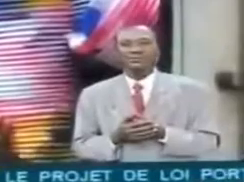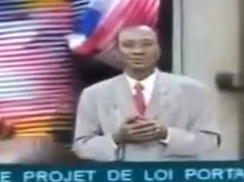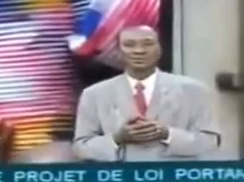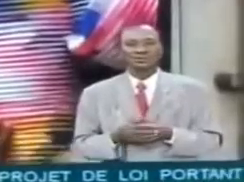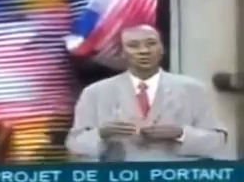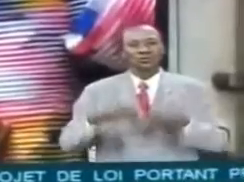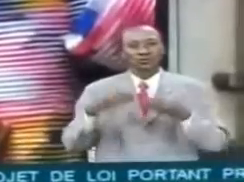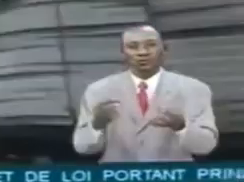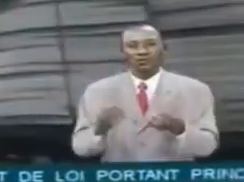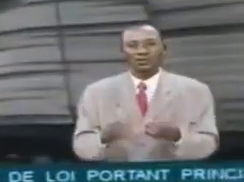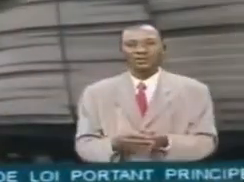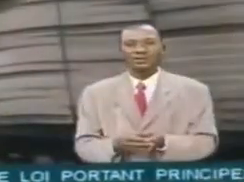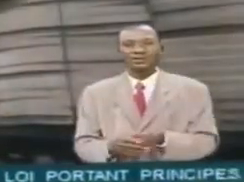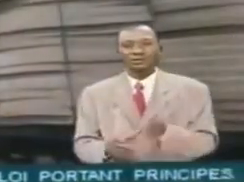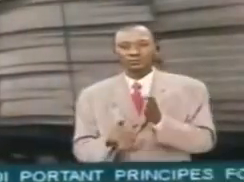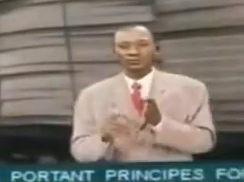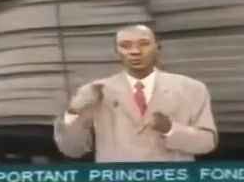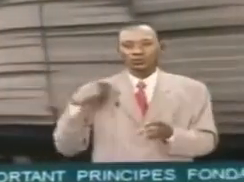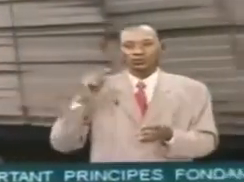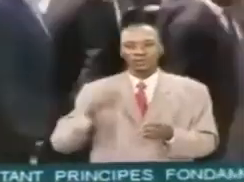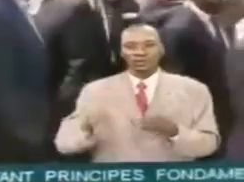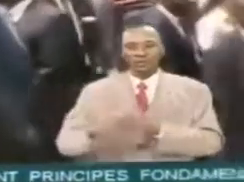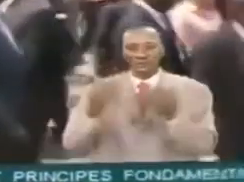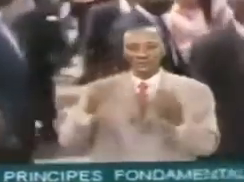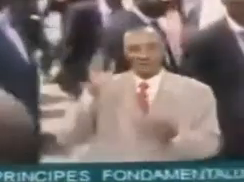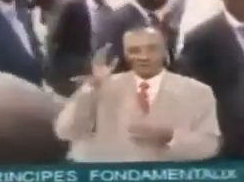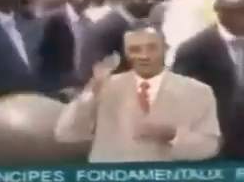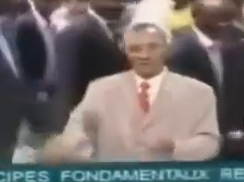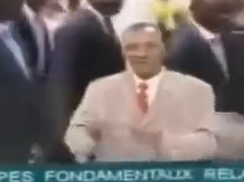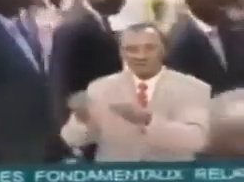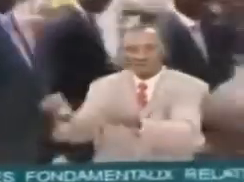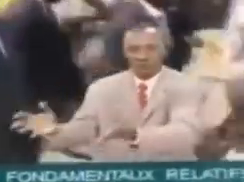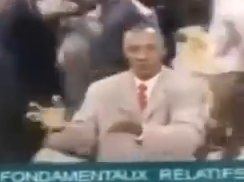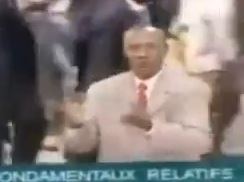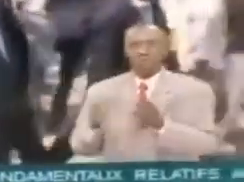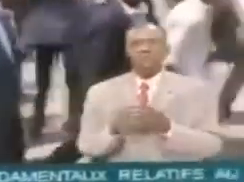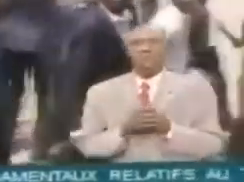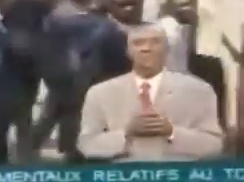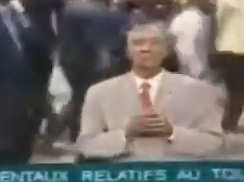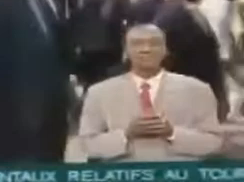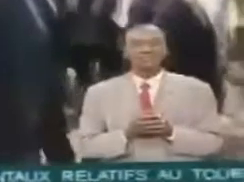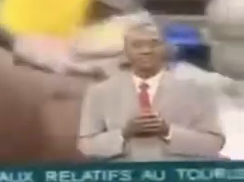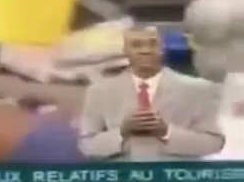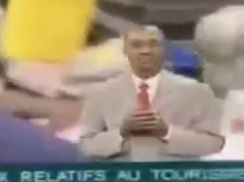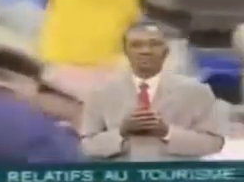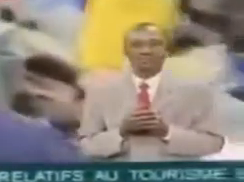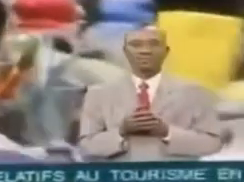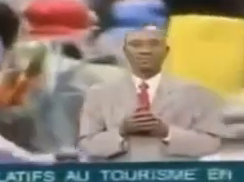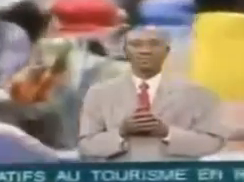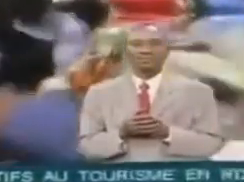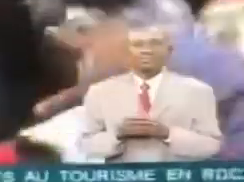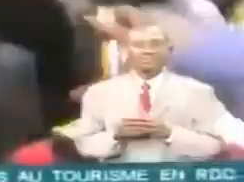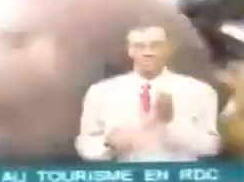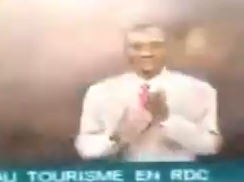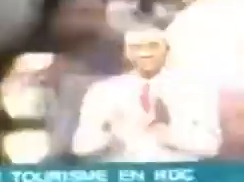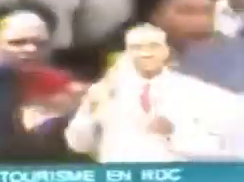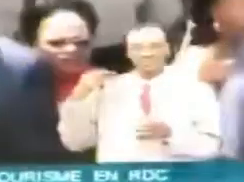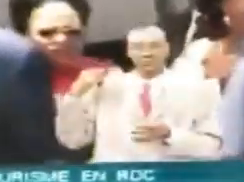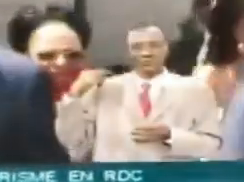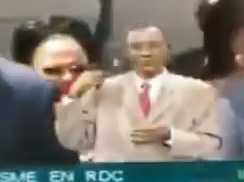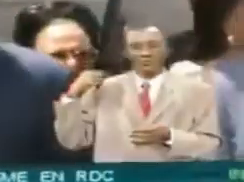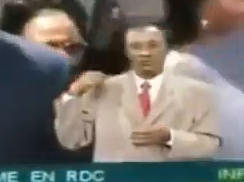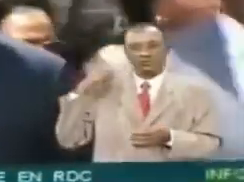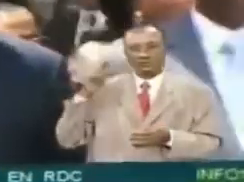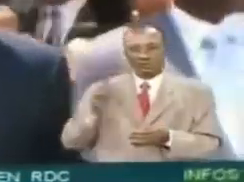au vice-gouverneur de la province de Kinshasa au nom de son titulaire empêché, et qui à son tour va le remettre aux documents de différentes communes en vue